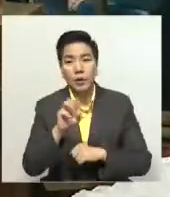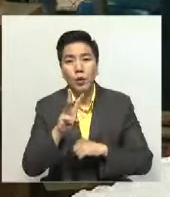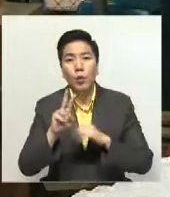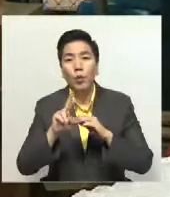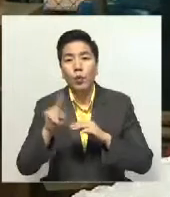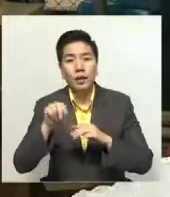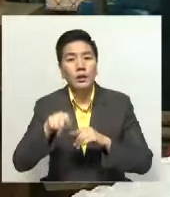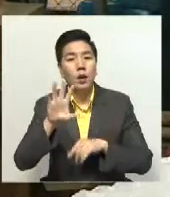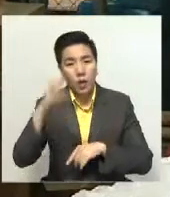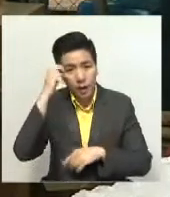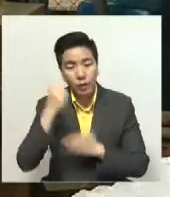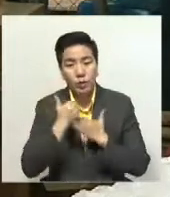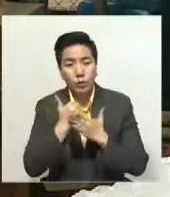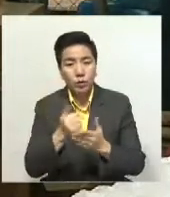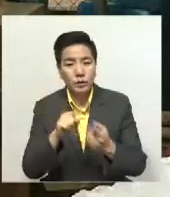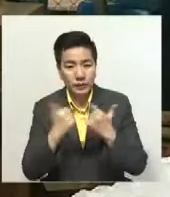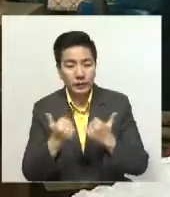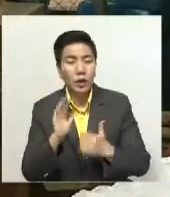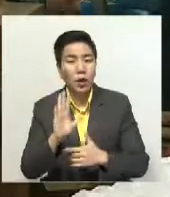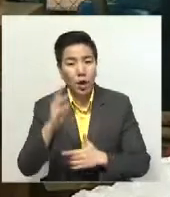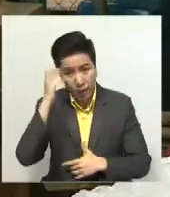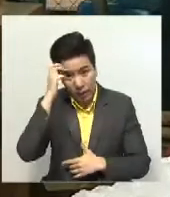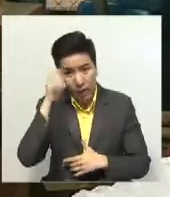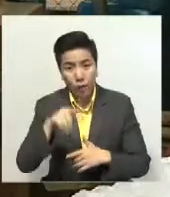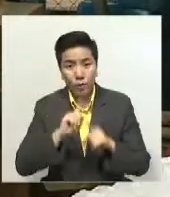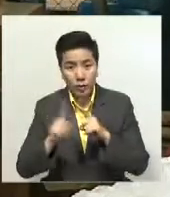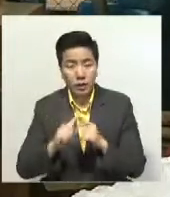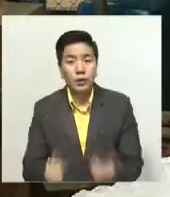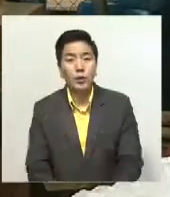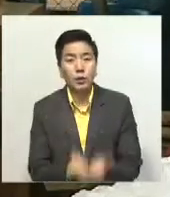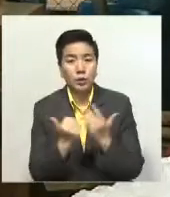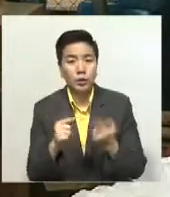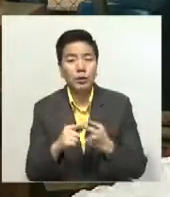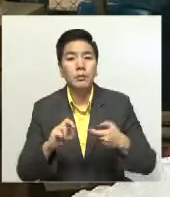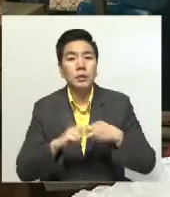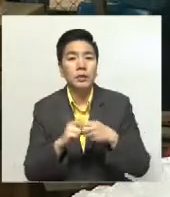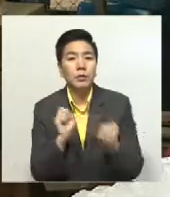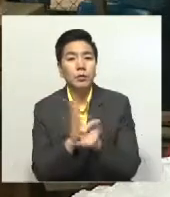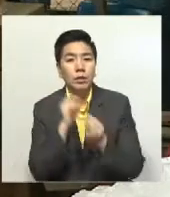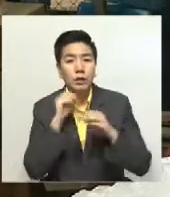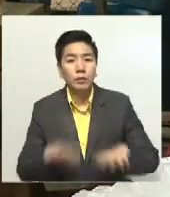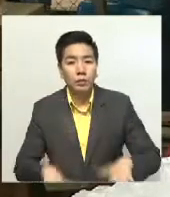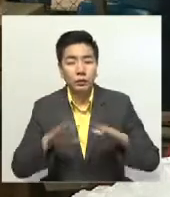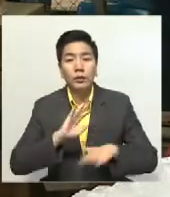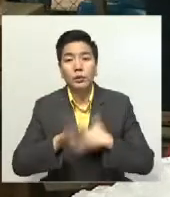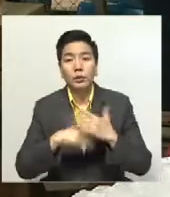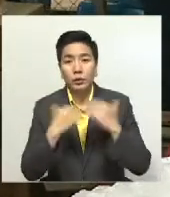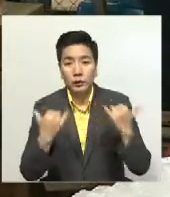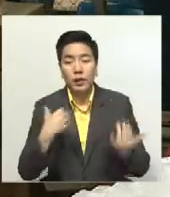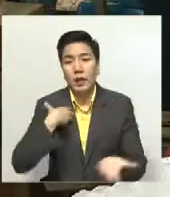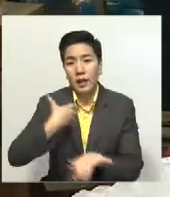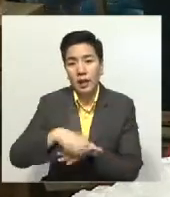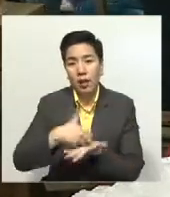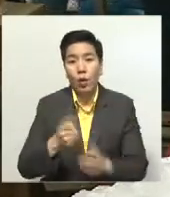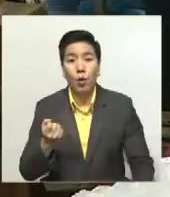ค่ะเพื่อช่วยเหลืองขออภัยค่ะเพื่อช่วยเหลือนะคะพี่น้องประชาชนชาวลาวค่ะที่ประสบทุกข์ภัยนะคะซึ่งทั้งหมดนี้ค่ะก็เป็นรายง